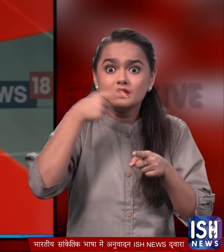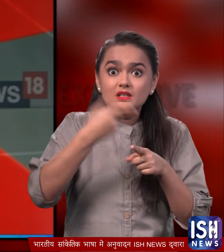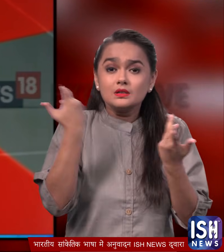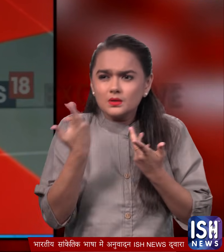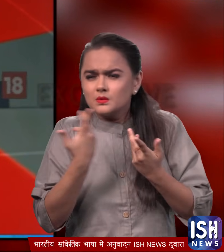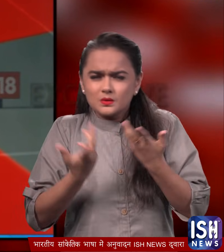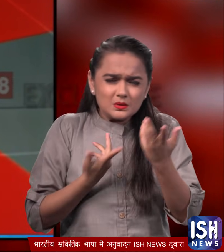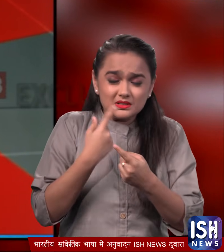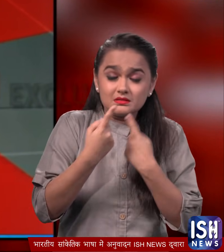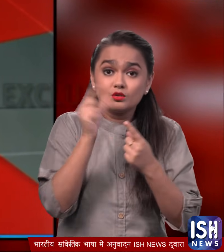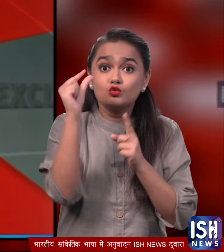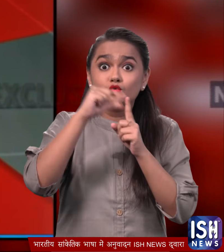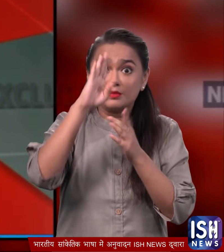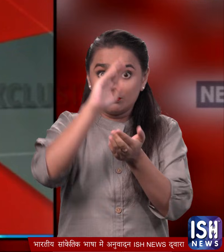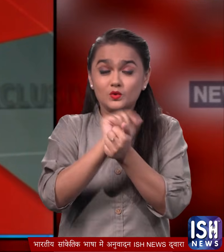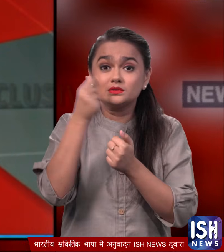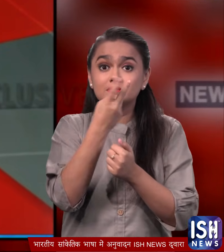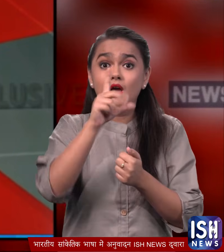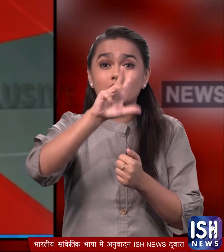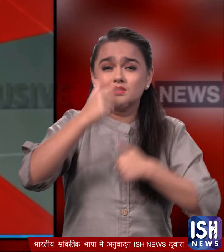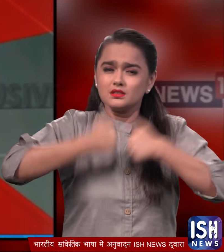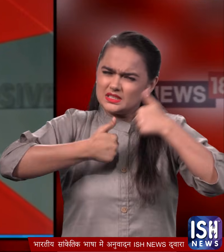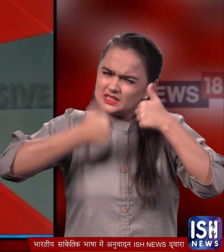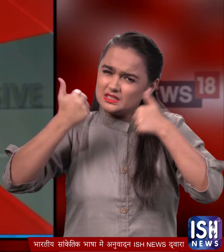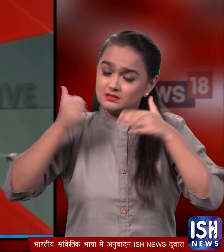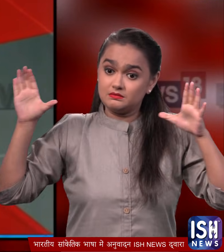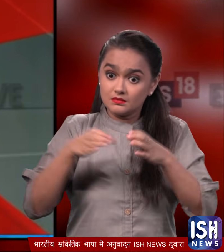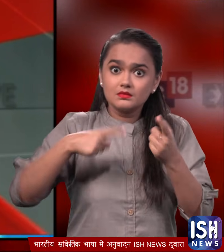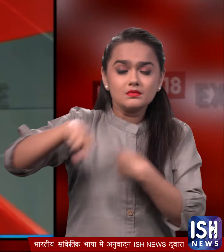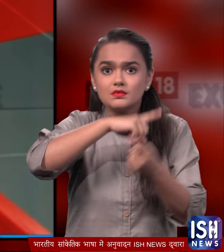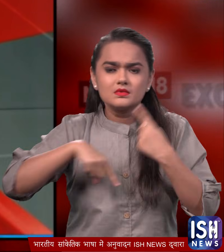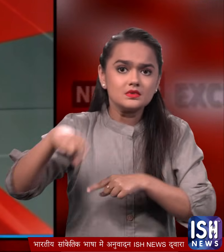सुलझाने के लिए यूपी पुलिस ने 18 अधिकारियों वाली एसआईटी बना दी है। लेकिन